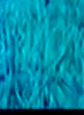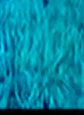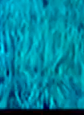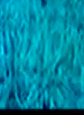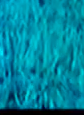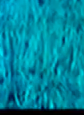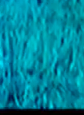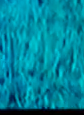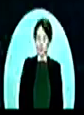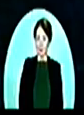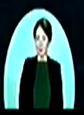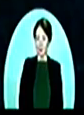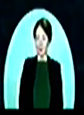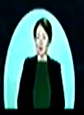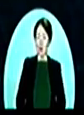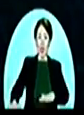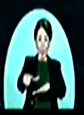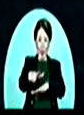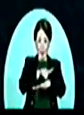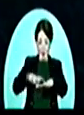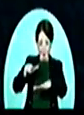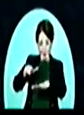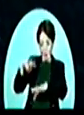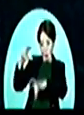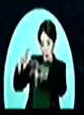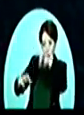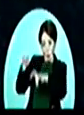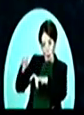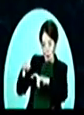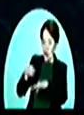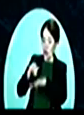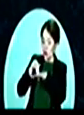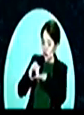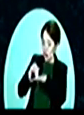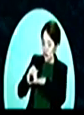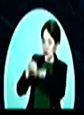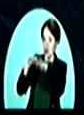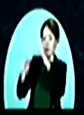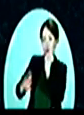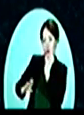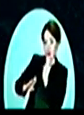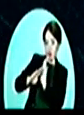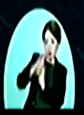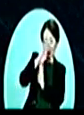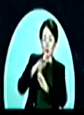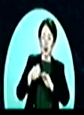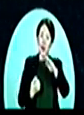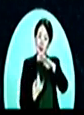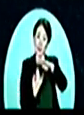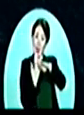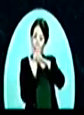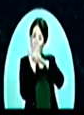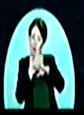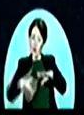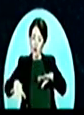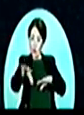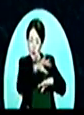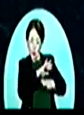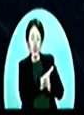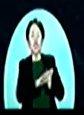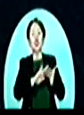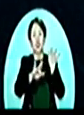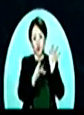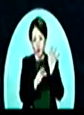Газар тариалан. Газар тариалангийн үйлдвэрлэл өсөв. Тариалан эрхлэх системийг шинжлэв. Техникийн